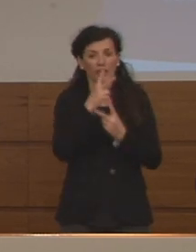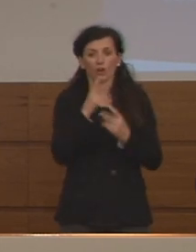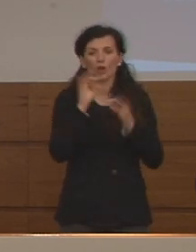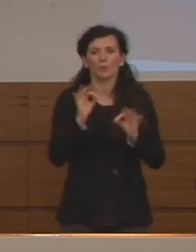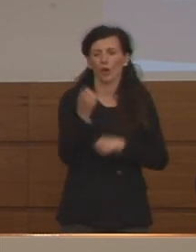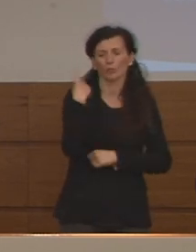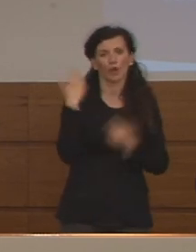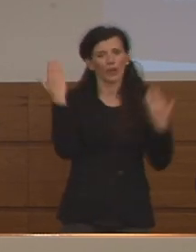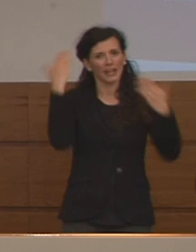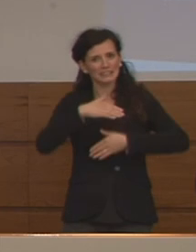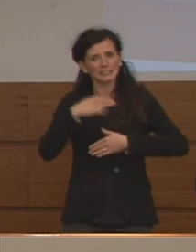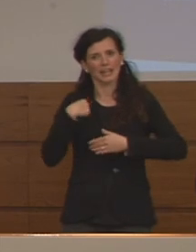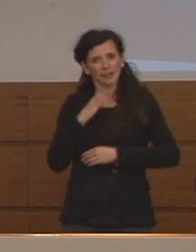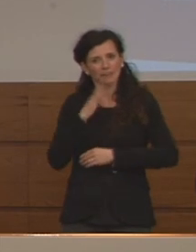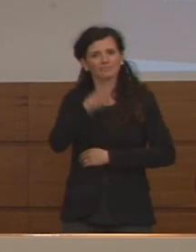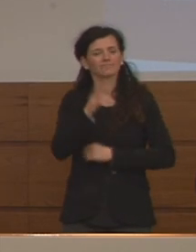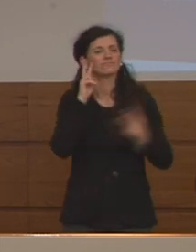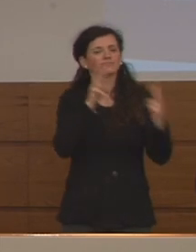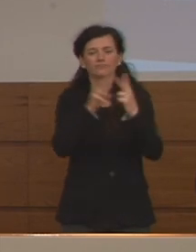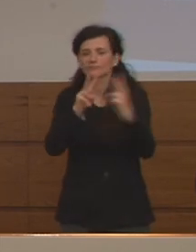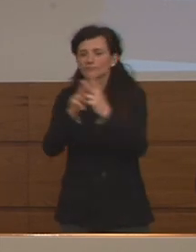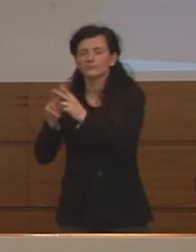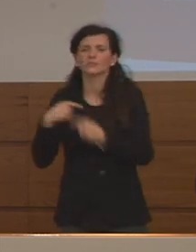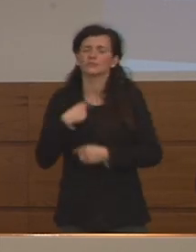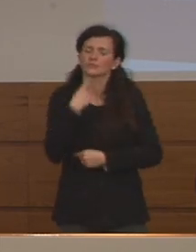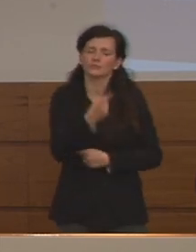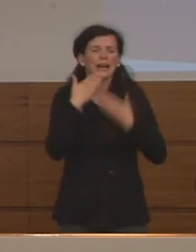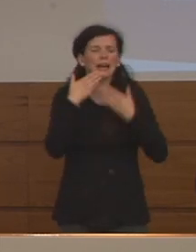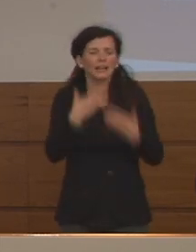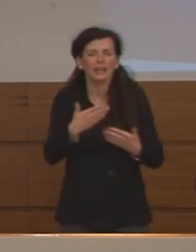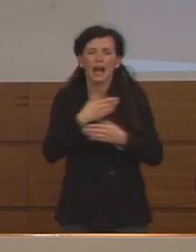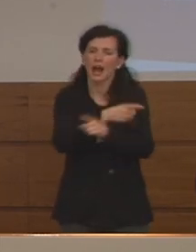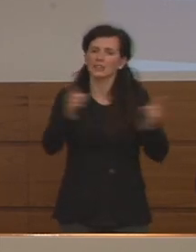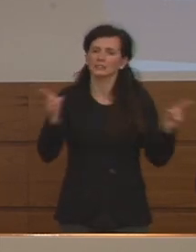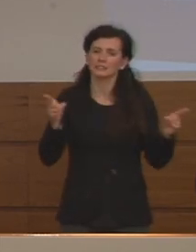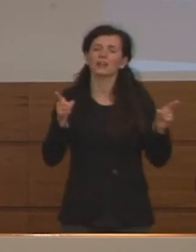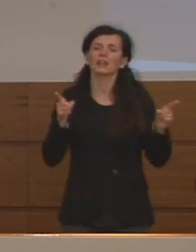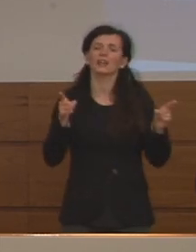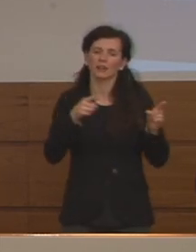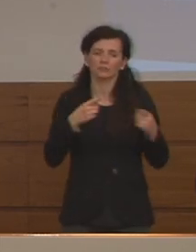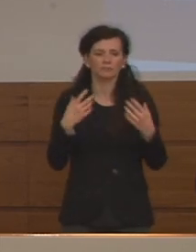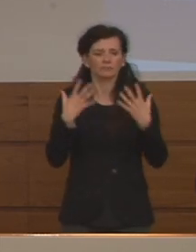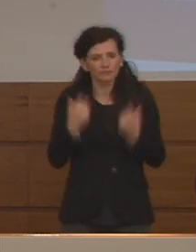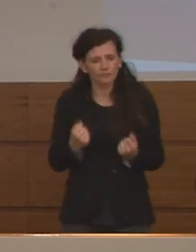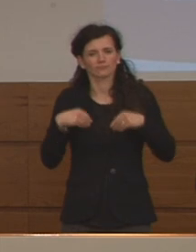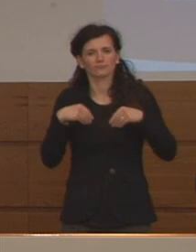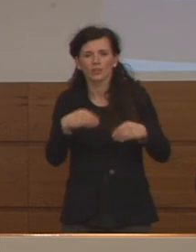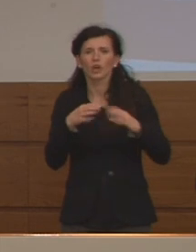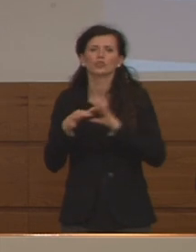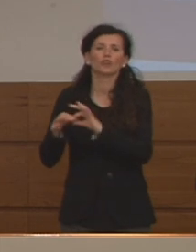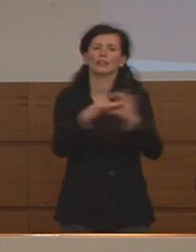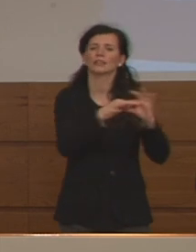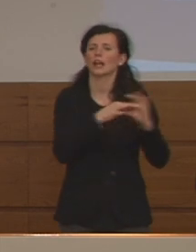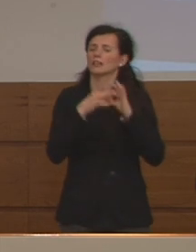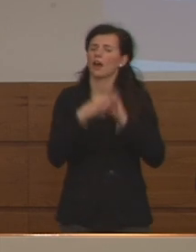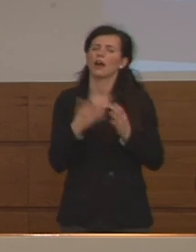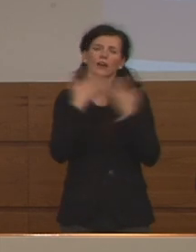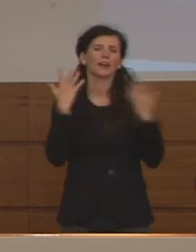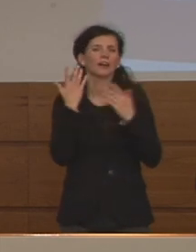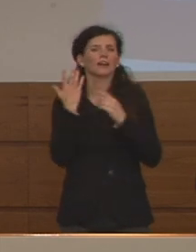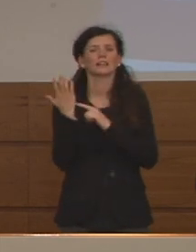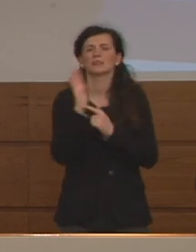ad incontrare gli ho voluto ringraziare per la loro grande solidarietà che hanno dimostrato anche